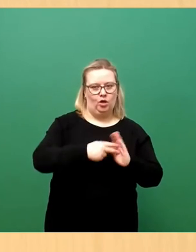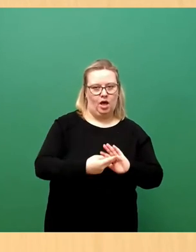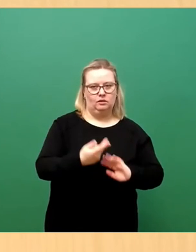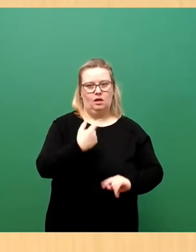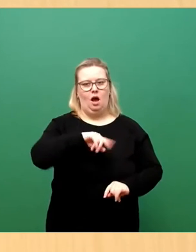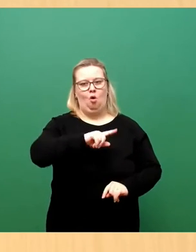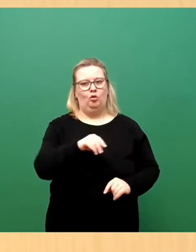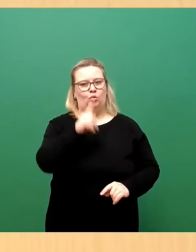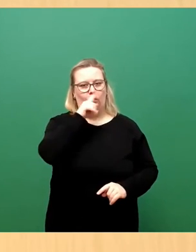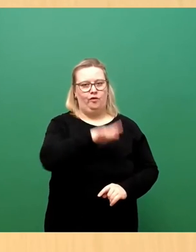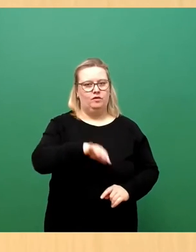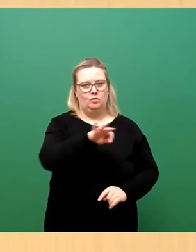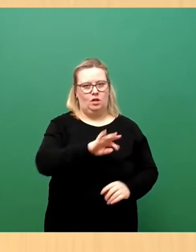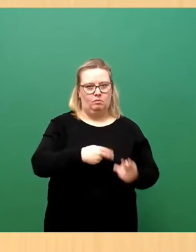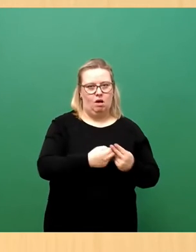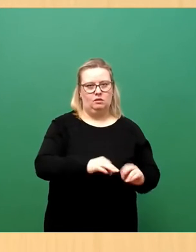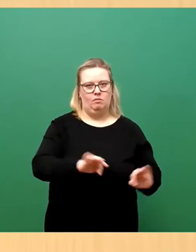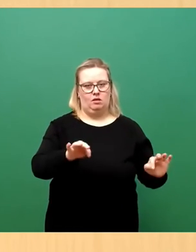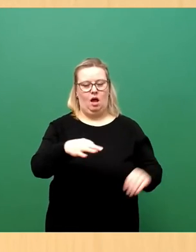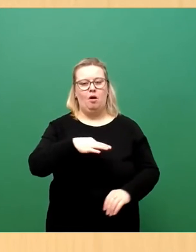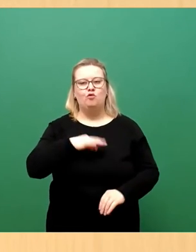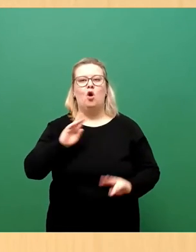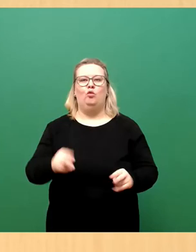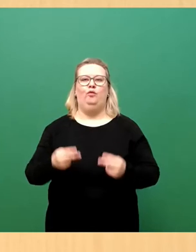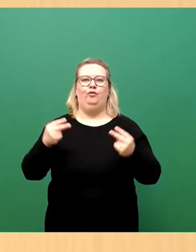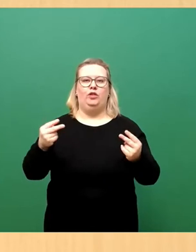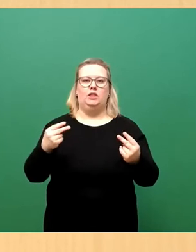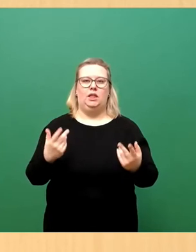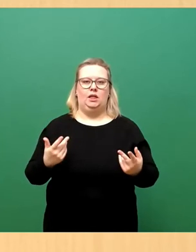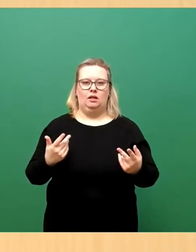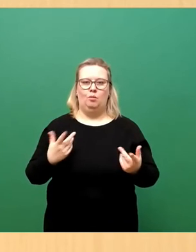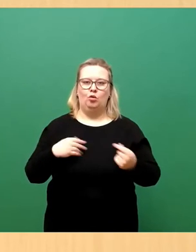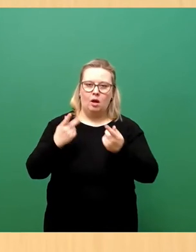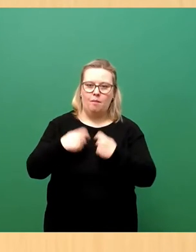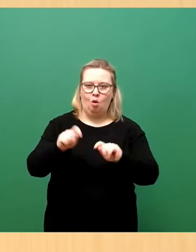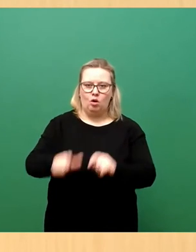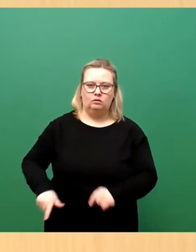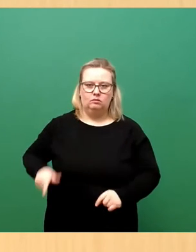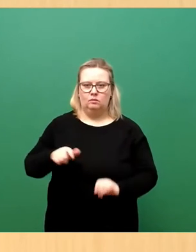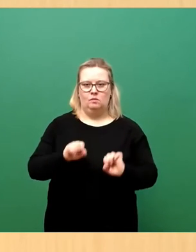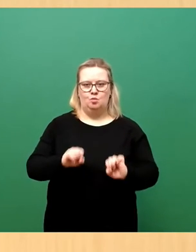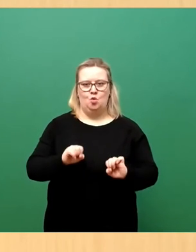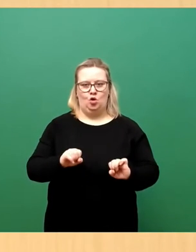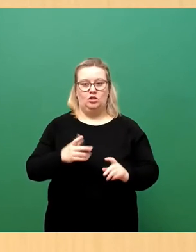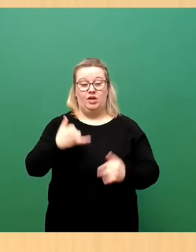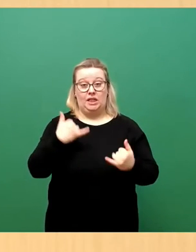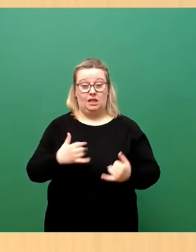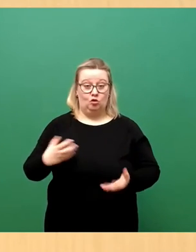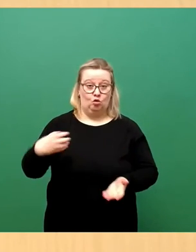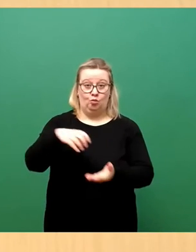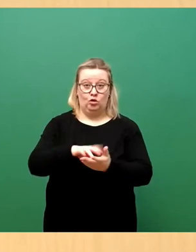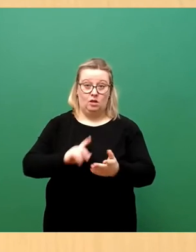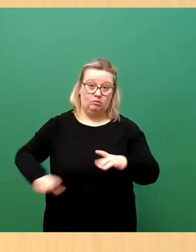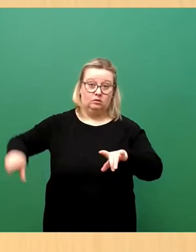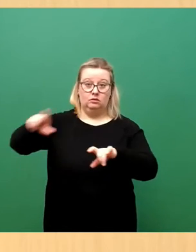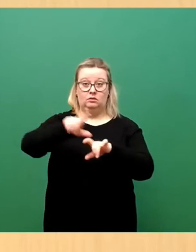Quote. Und für uns ist wichtig, dass Bauen bezahlbar bleibt. Je mehr wir als Kommune draufsatteln, je komplizierter